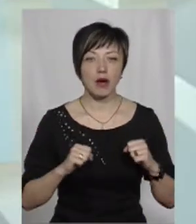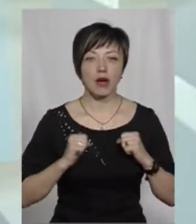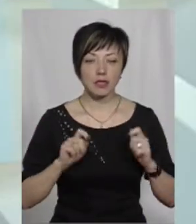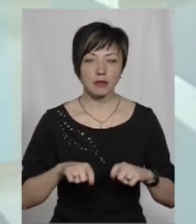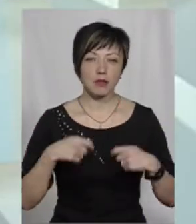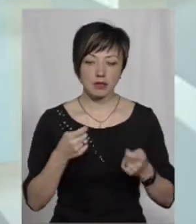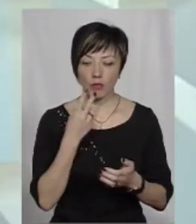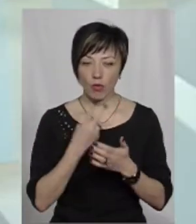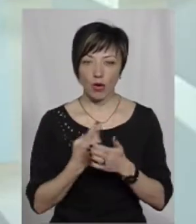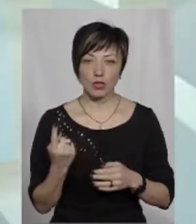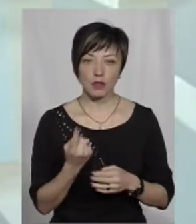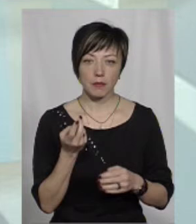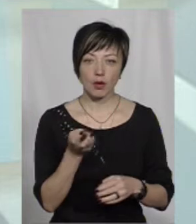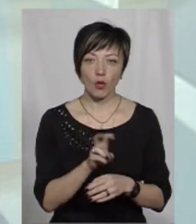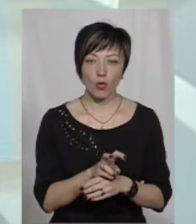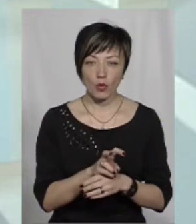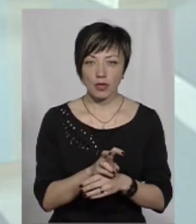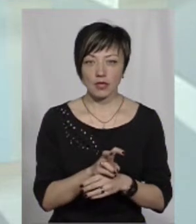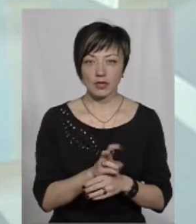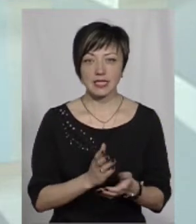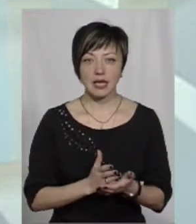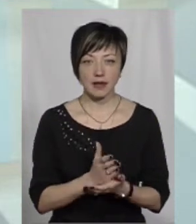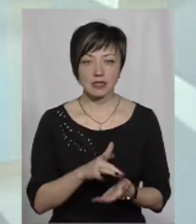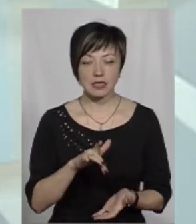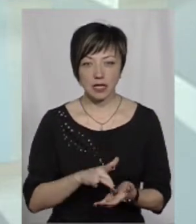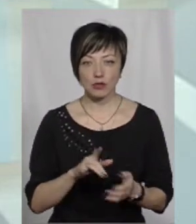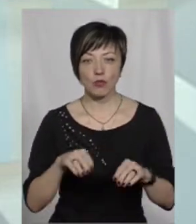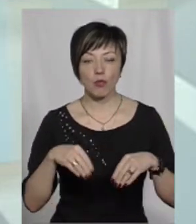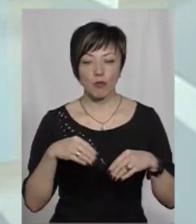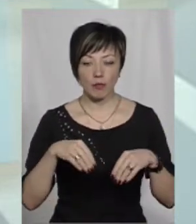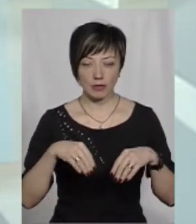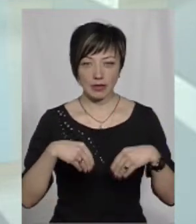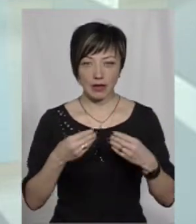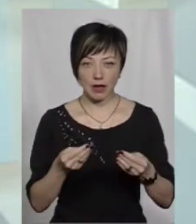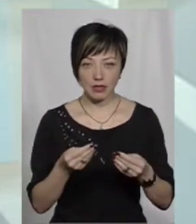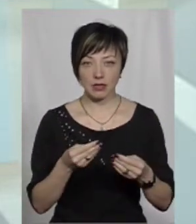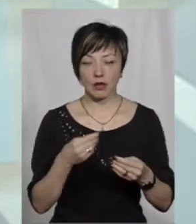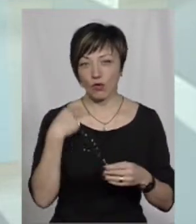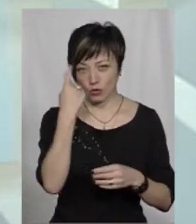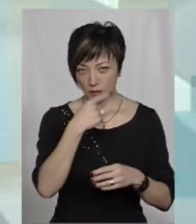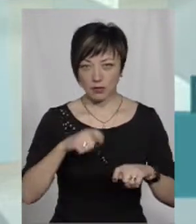намагається передати покази, тобто приходять в сервісний центр, щоб передати покази, але